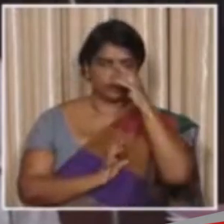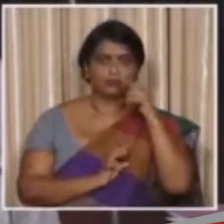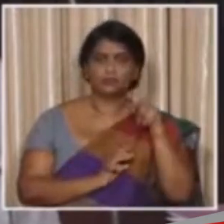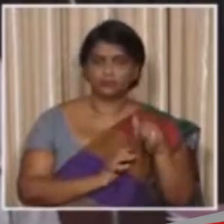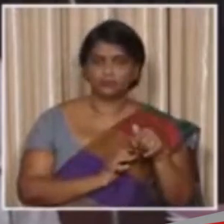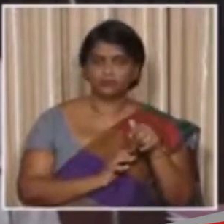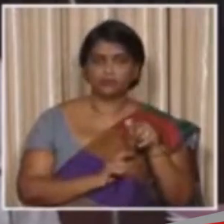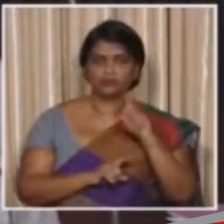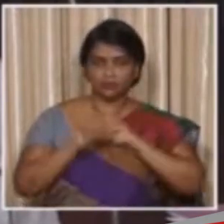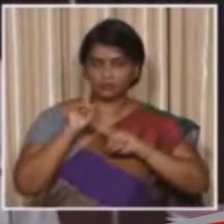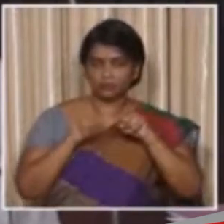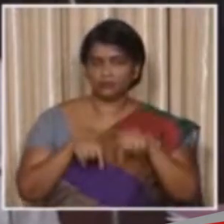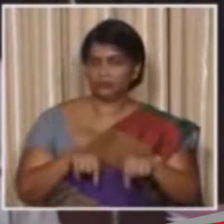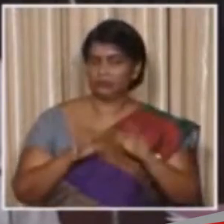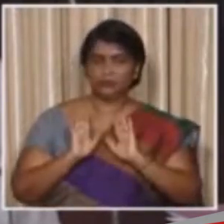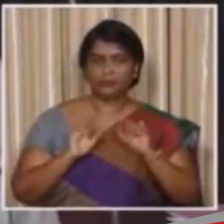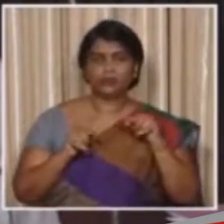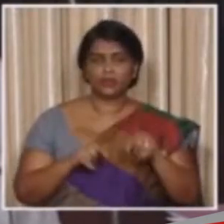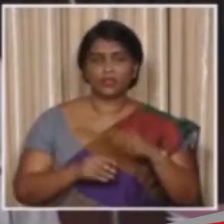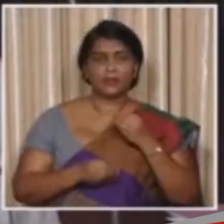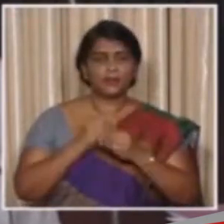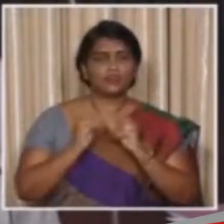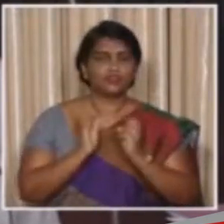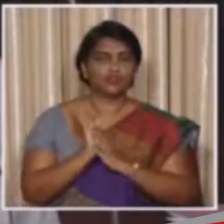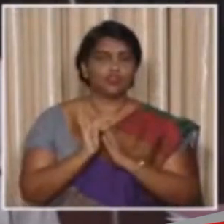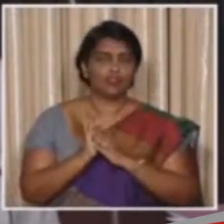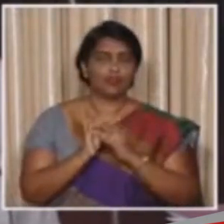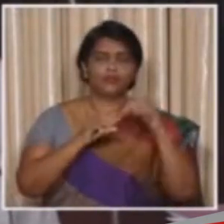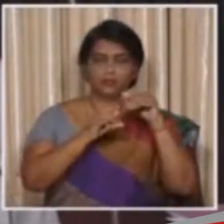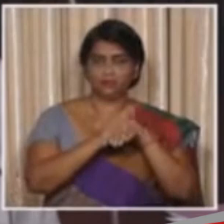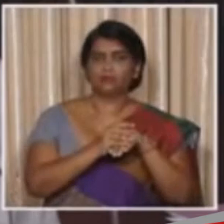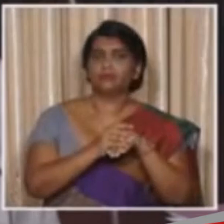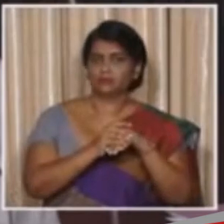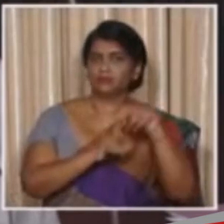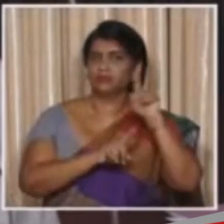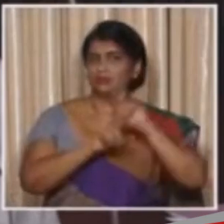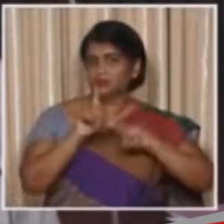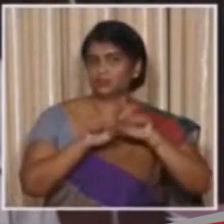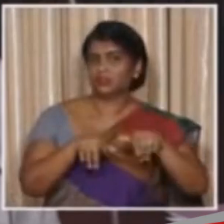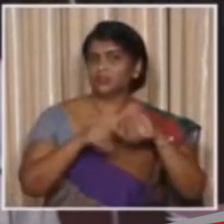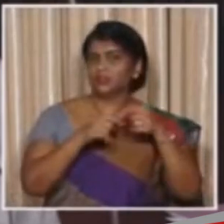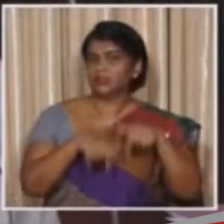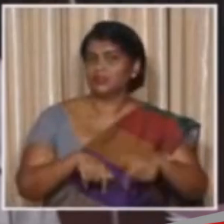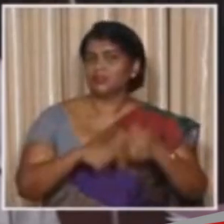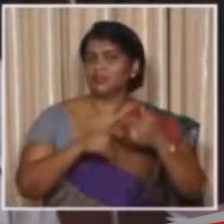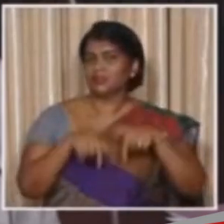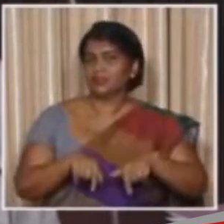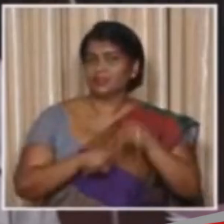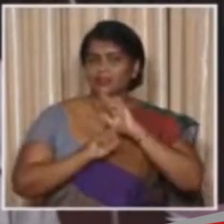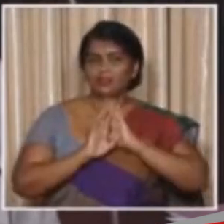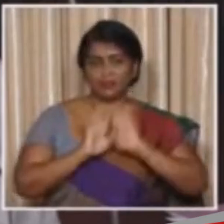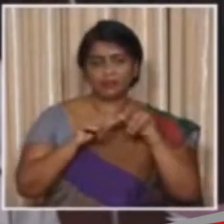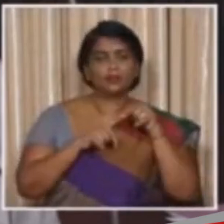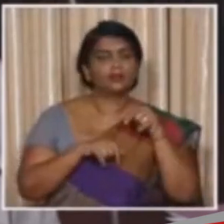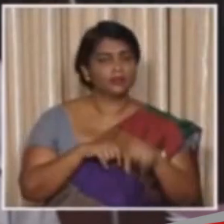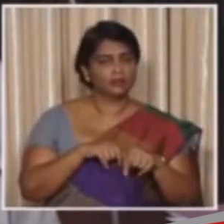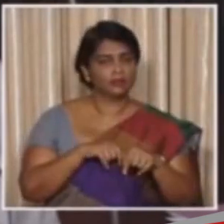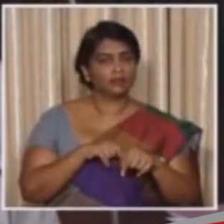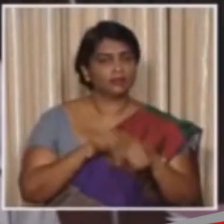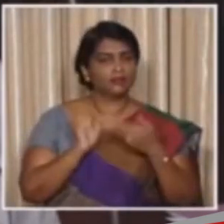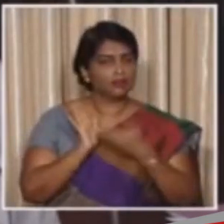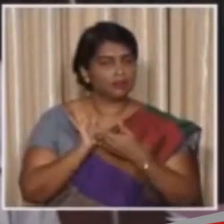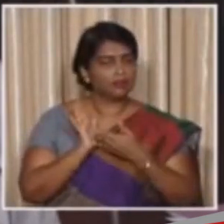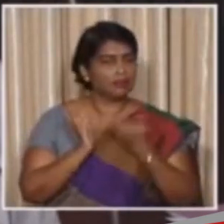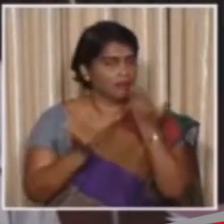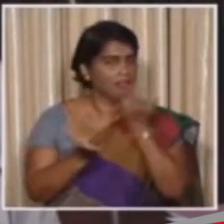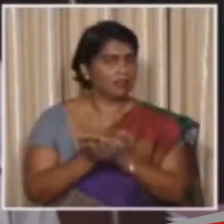මෙතන සාකච්ඡා කරන්නෙත් නැහැ. මේක බිස්නස් කමිටියකට ඇත්තටම ආව නම් එතන අපි සාකච්ඡා කළා නම් මෙතන සාකච්ඡා කරන්නෙම නැහැ. මේක මෙතන මෙතනට ආපු